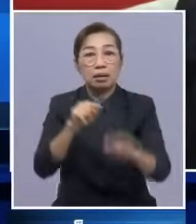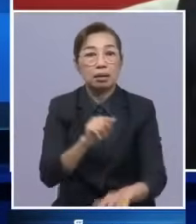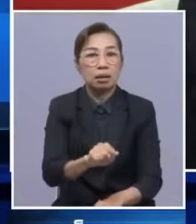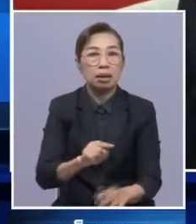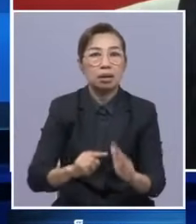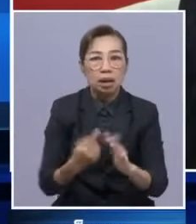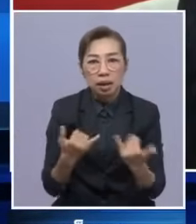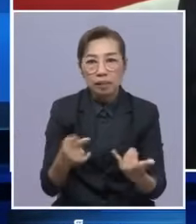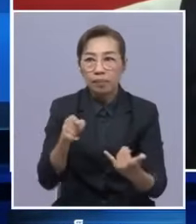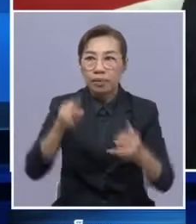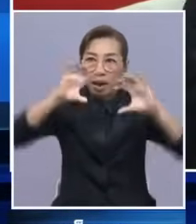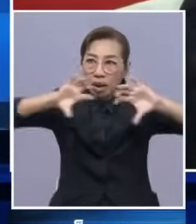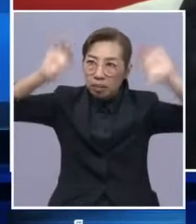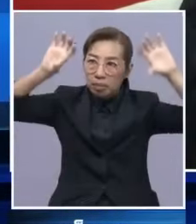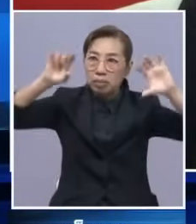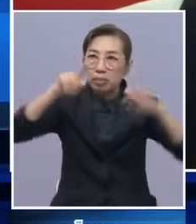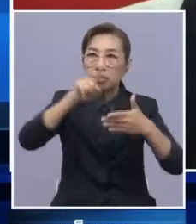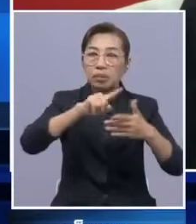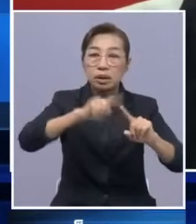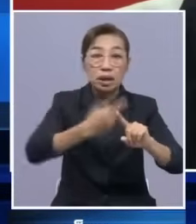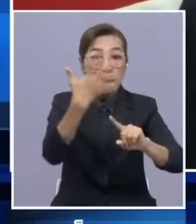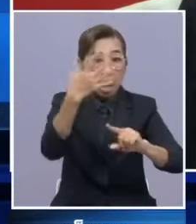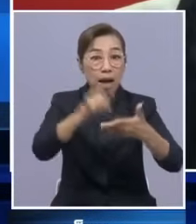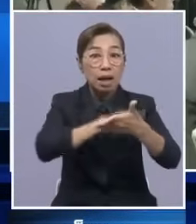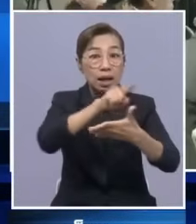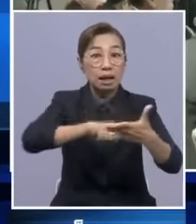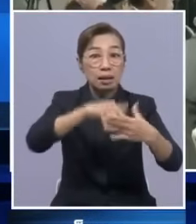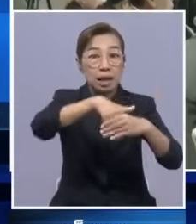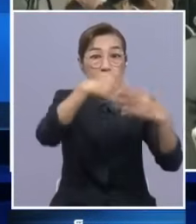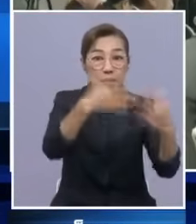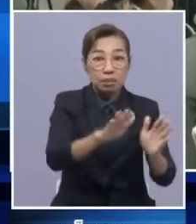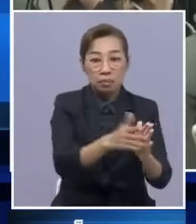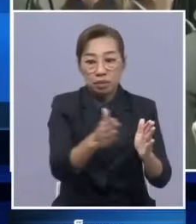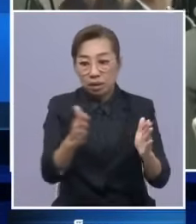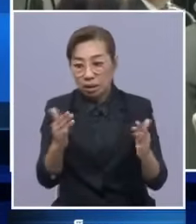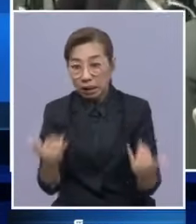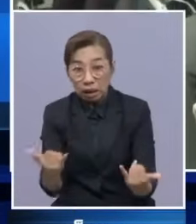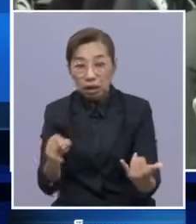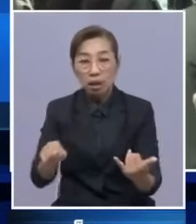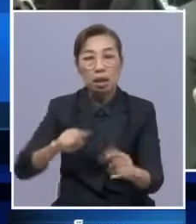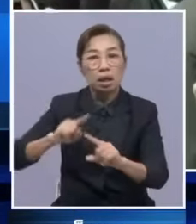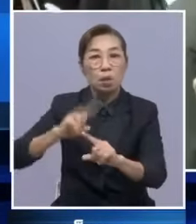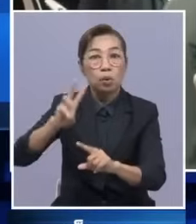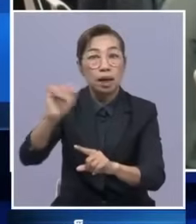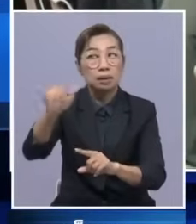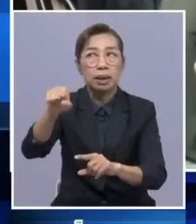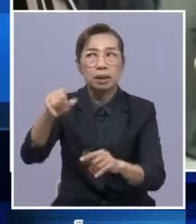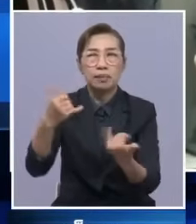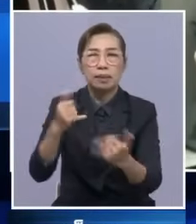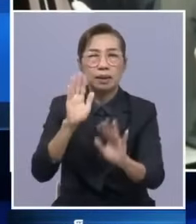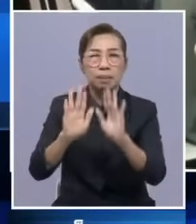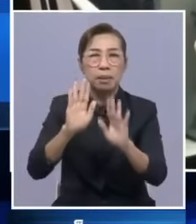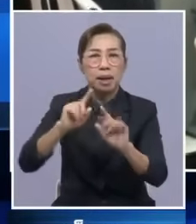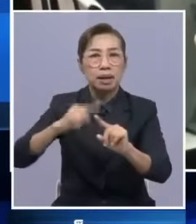ฐบาลเลือกตั้งพฤษภาใช่ไหม ครับ มันก็ยังไม่ถึง6เดือนนะ ยังไม่ถึง6เดือนตอนนี้ผ่านไปกี่เดือนแล้ว ตอนนี้ก็ผ่านไปประมาณ